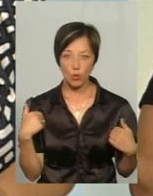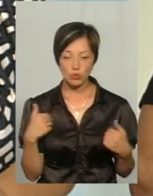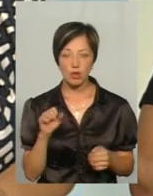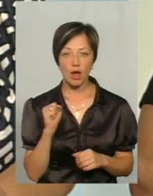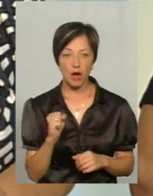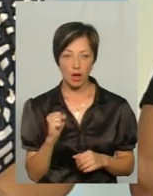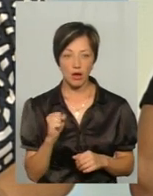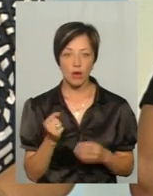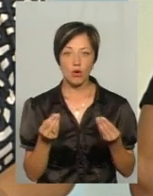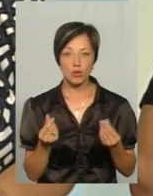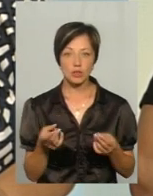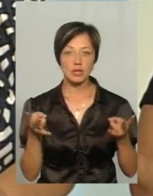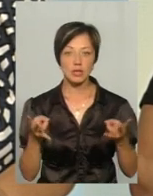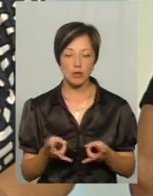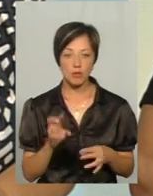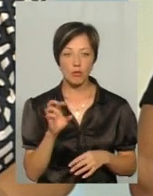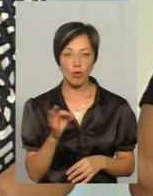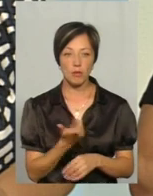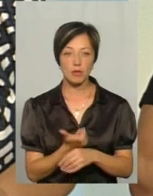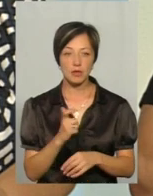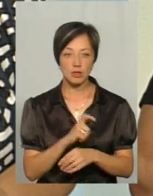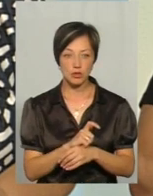а грошей хочуть, бо в більшості,